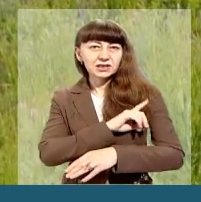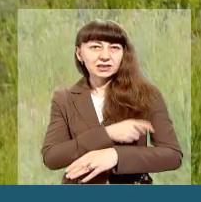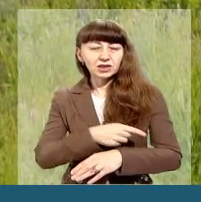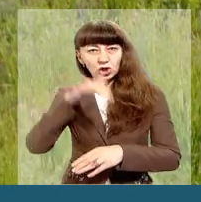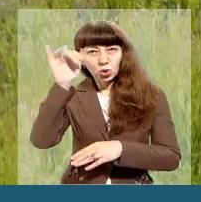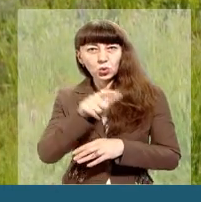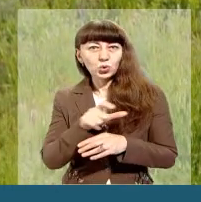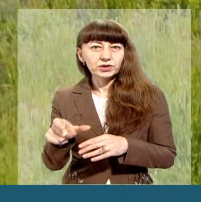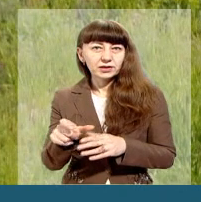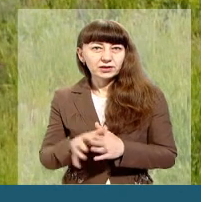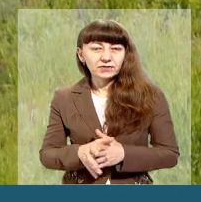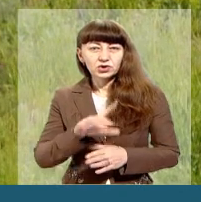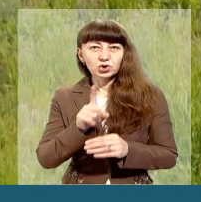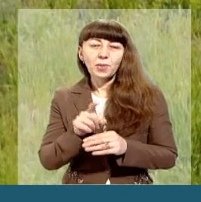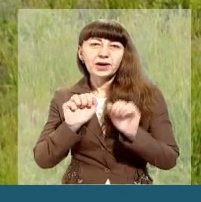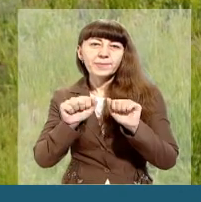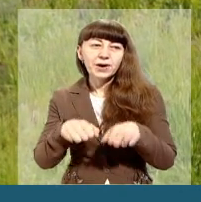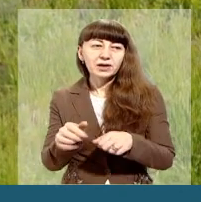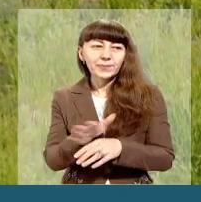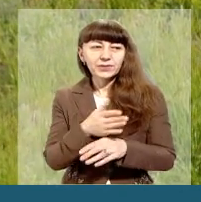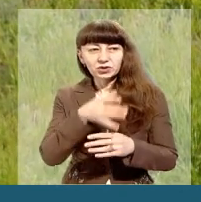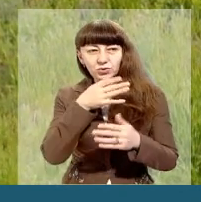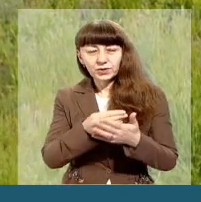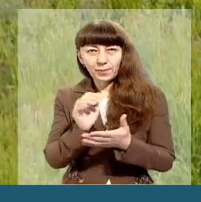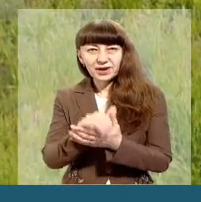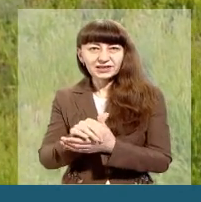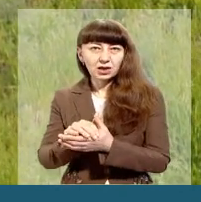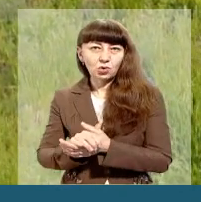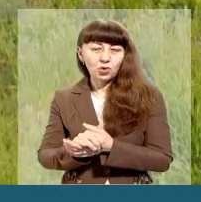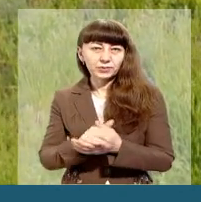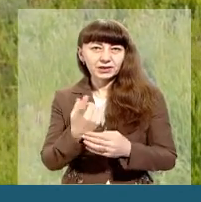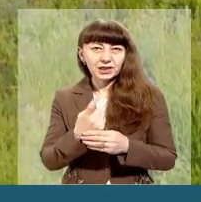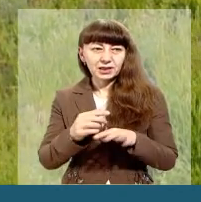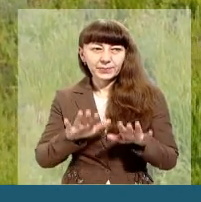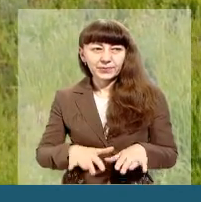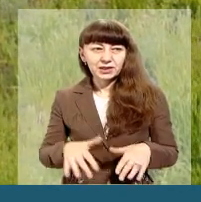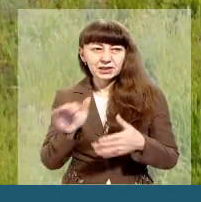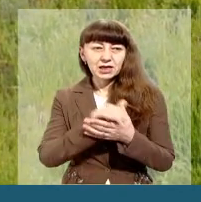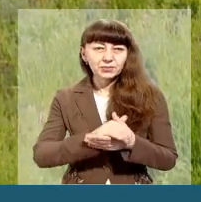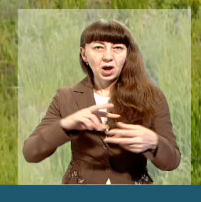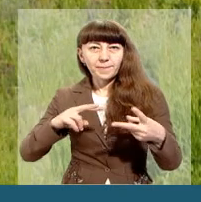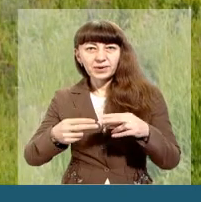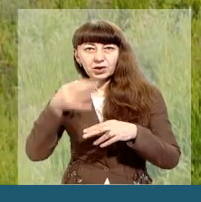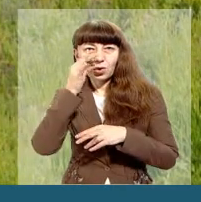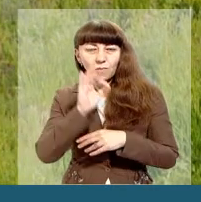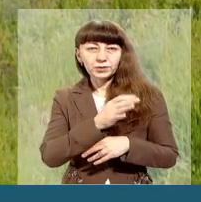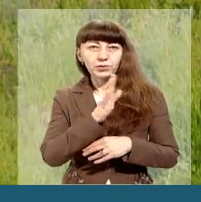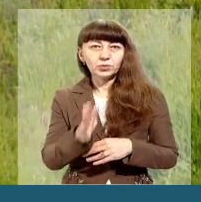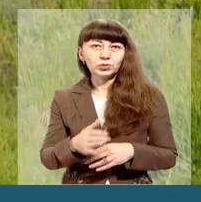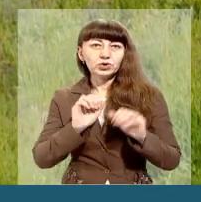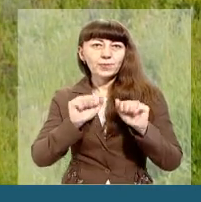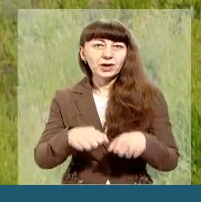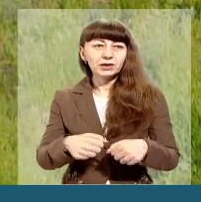студенческие активы между собой, чтобы они могли между собой познакомиться. Это такая площадка для знакомств, для обмена опытом, и в дальнейшем